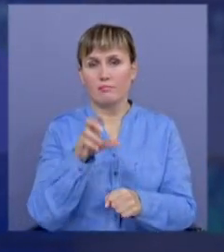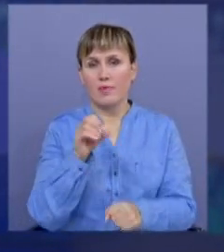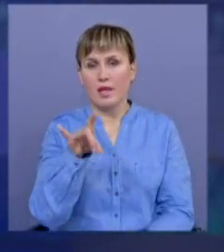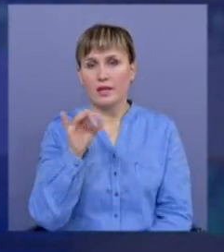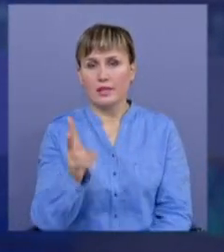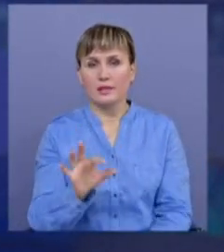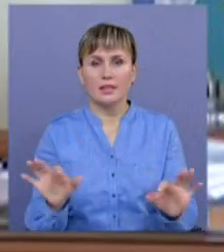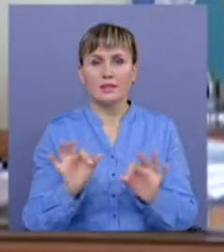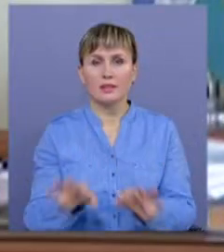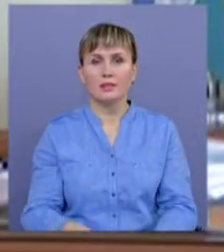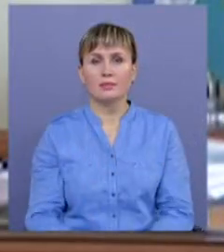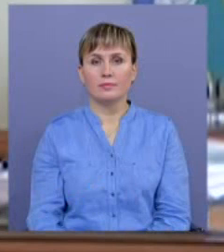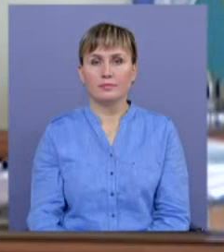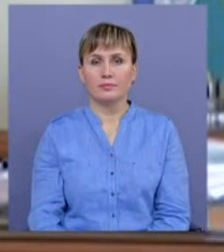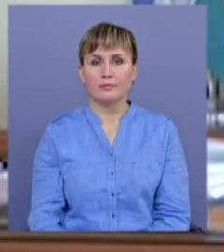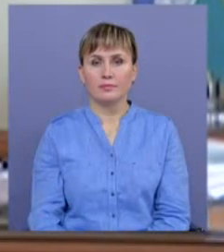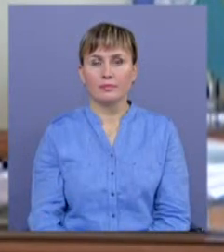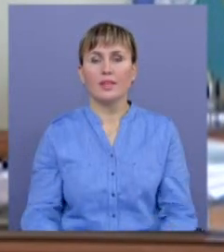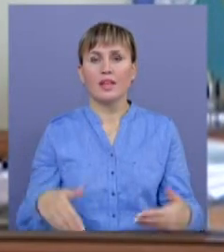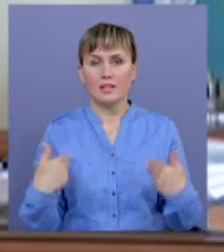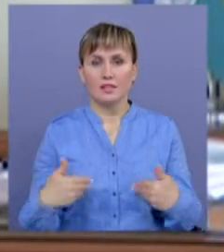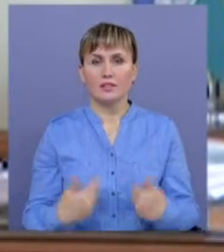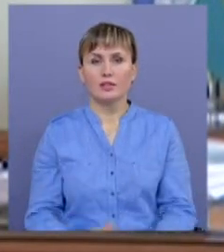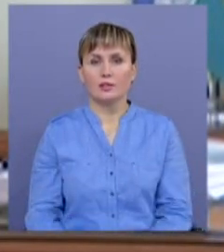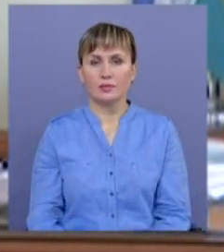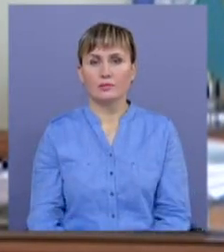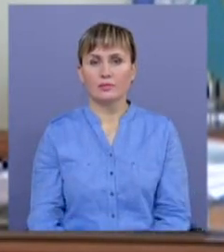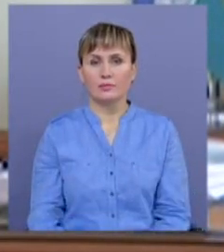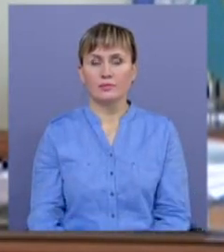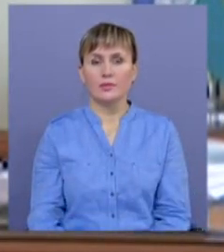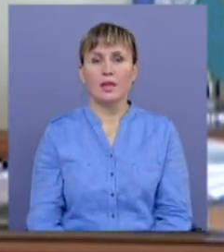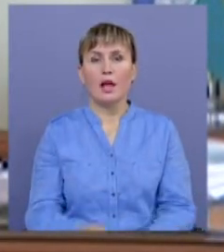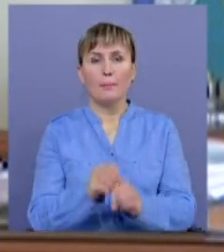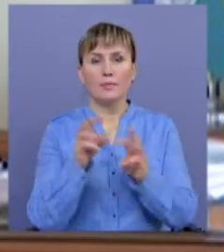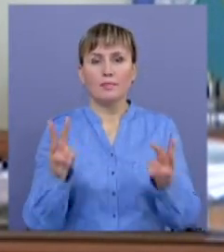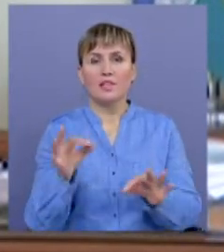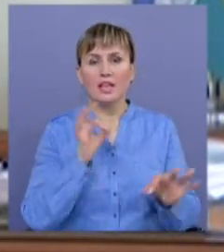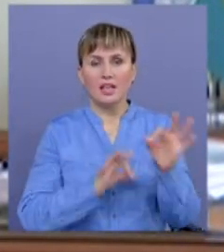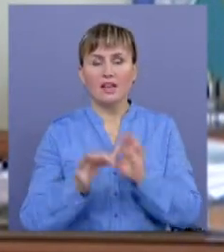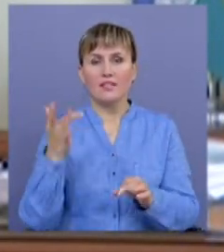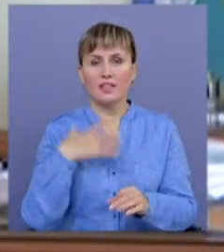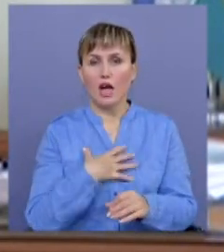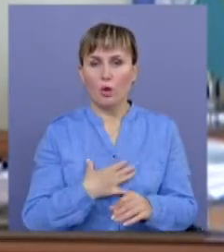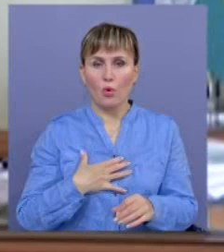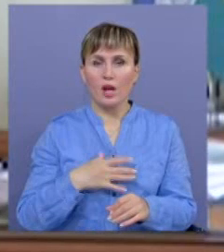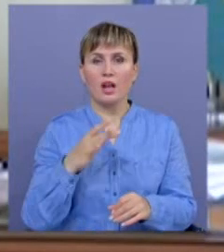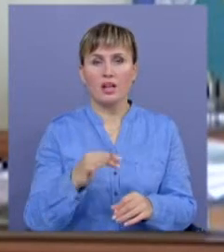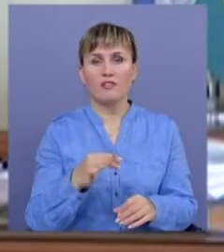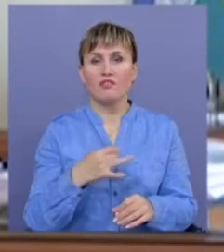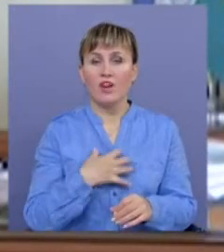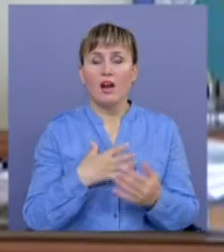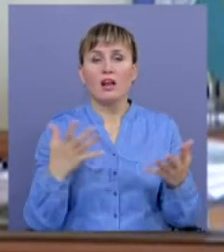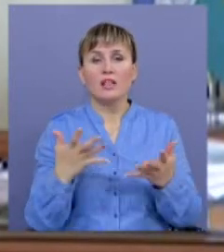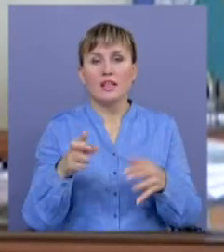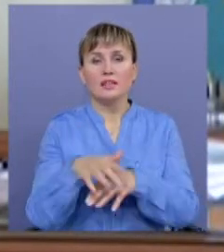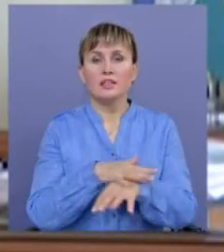Шарип. Берик Шарипович, здравствуйте. Вопрос обеспечения лекарственными средствами всегда актуален и важен. Скажите, из каких